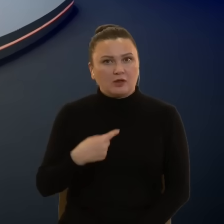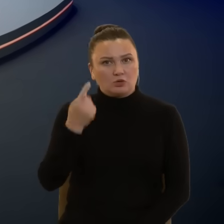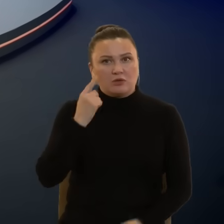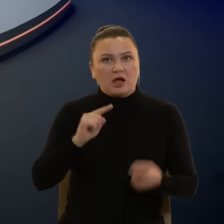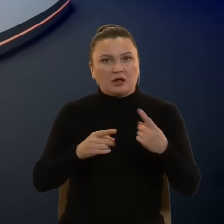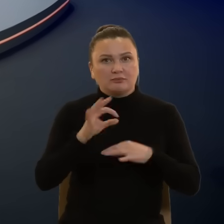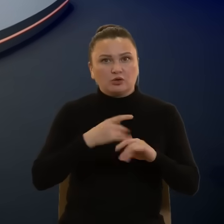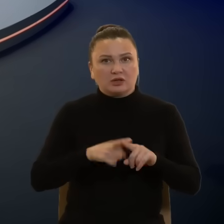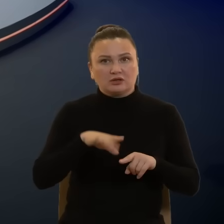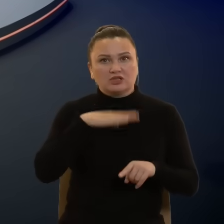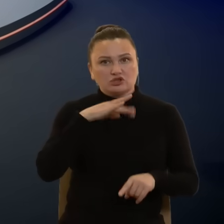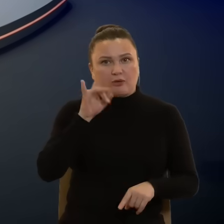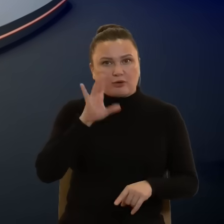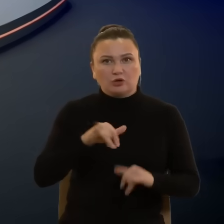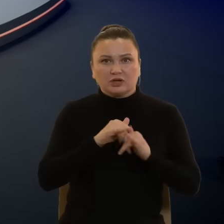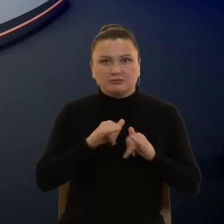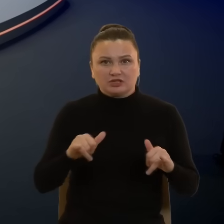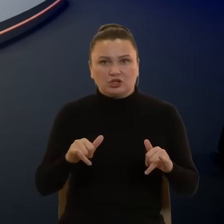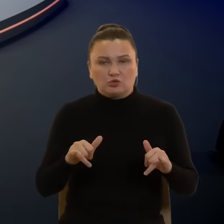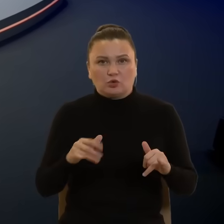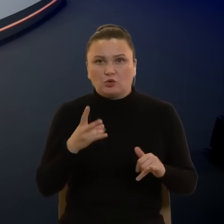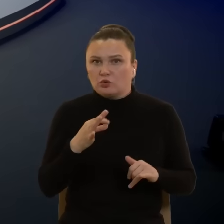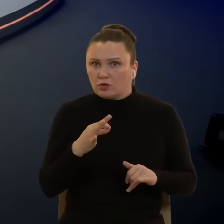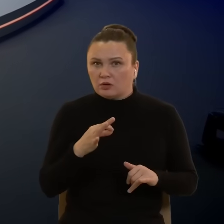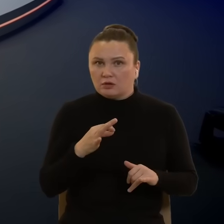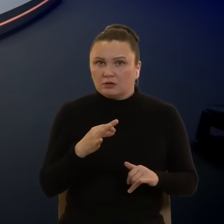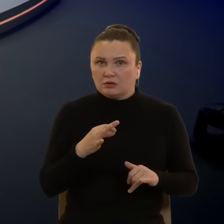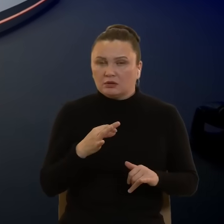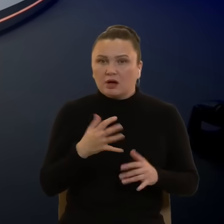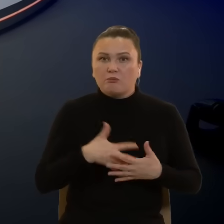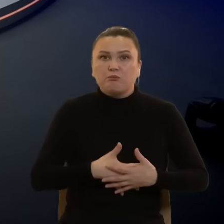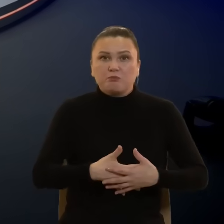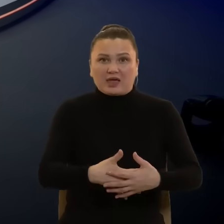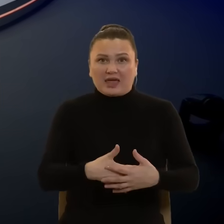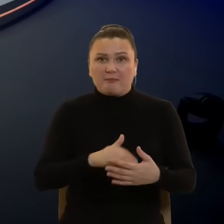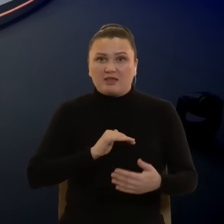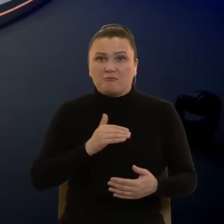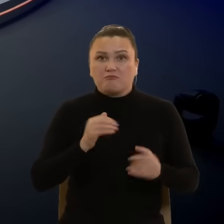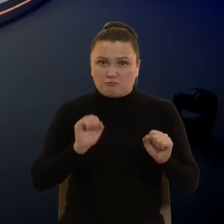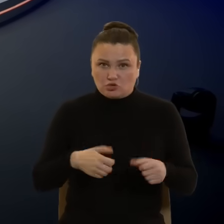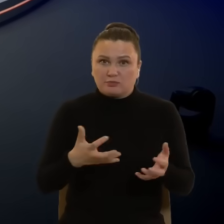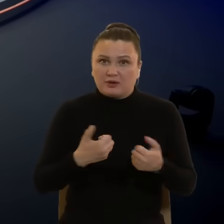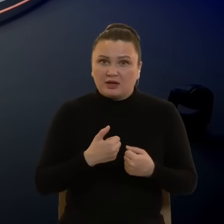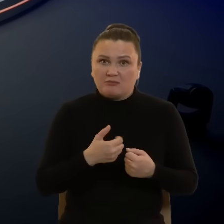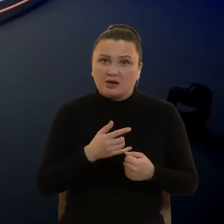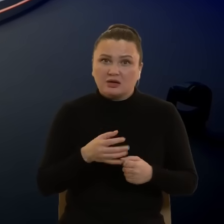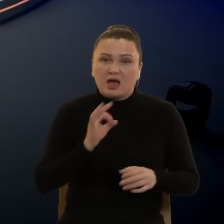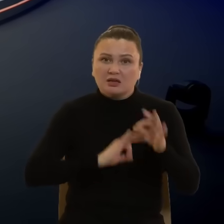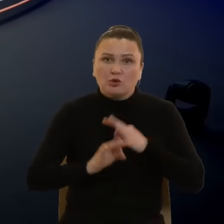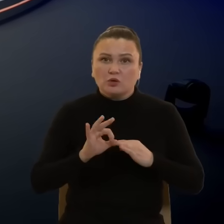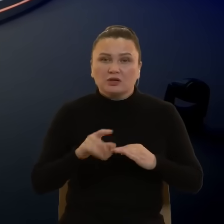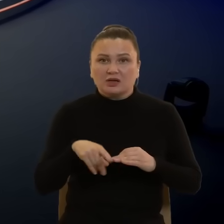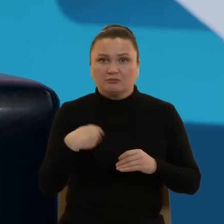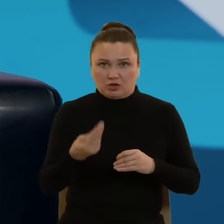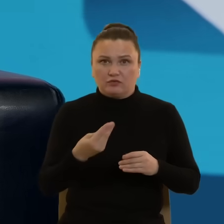это достаточно популярно и распространено. Но скажите, беременным вообще можно принимать антибиотики, и их